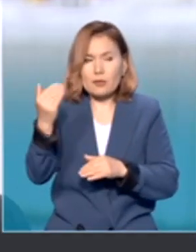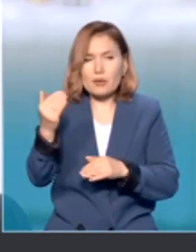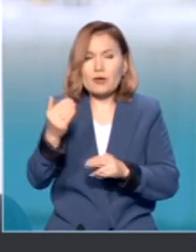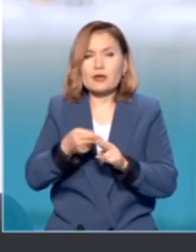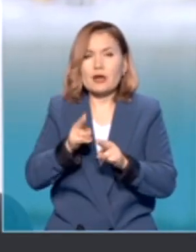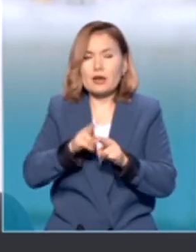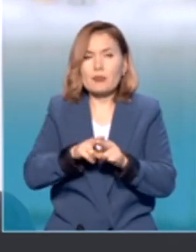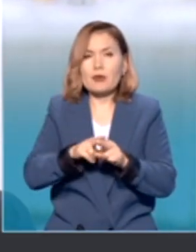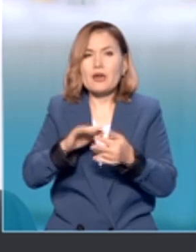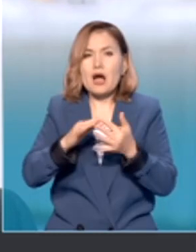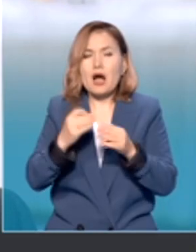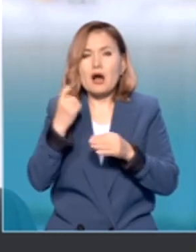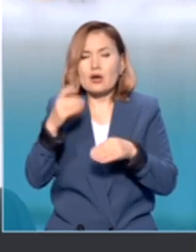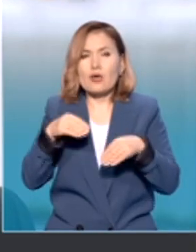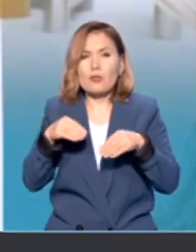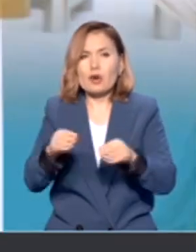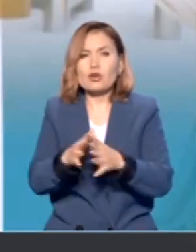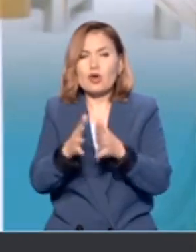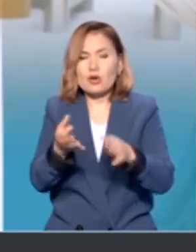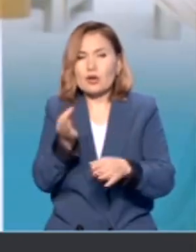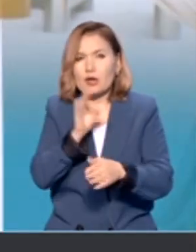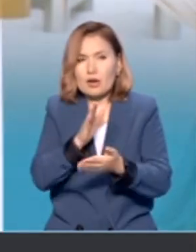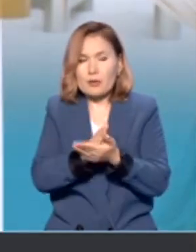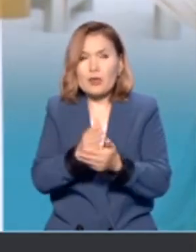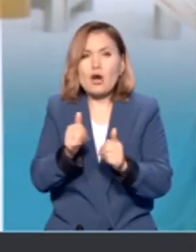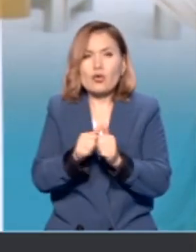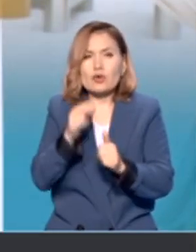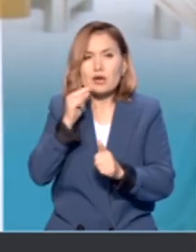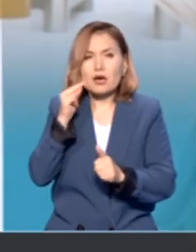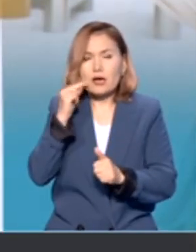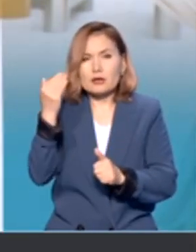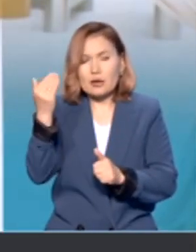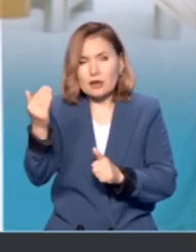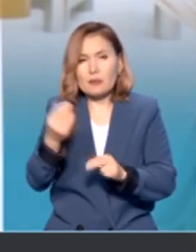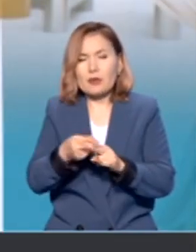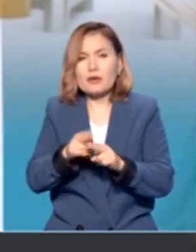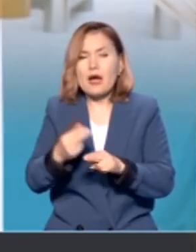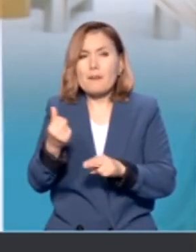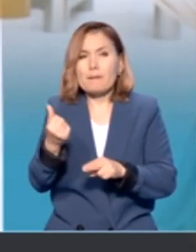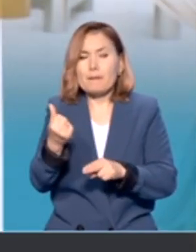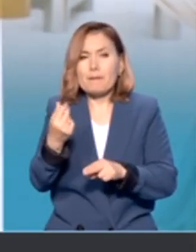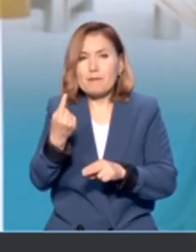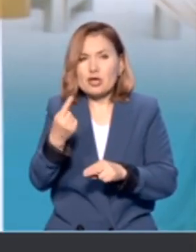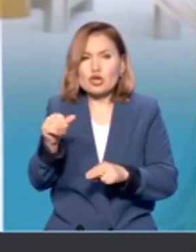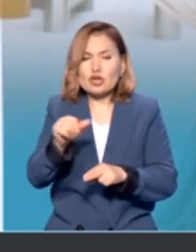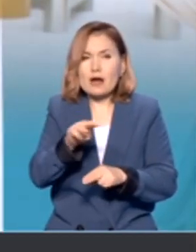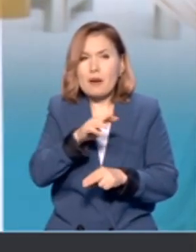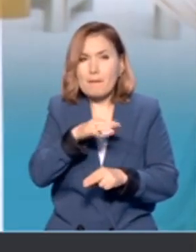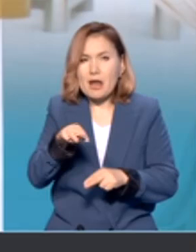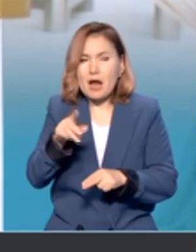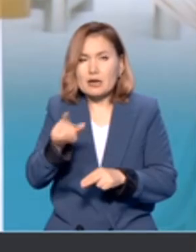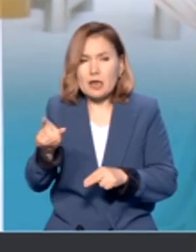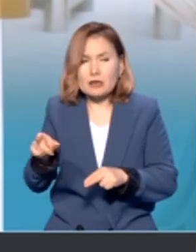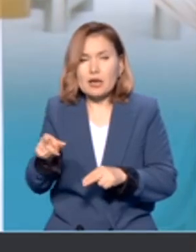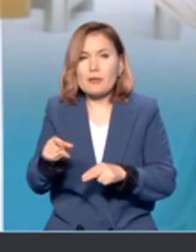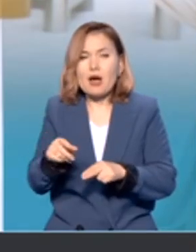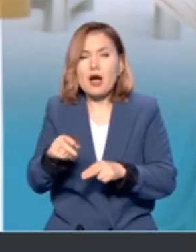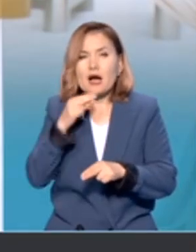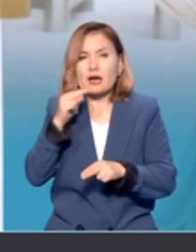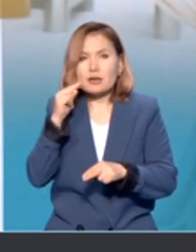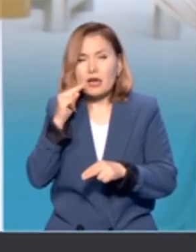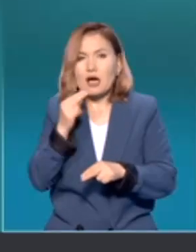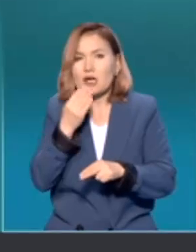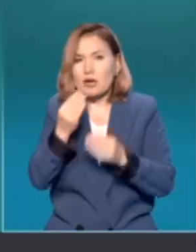агро өнеркәсібінде мүмкіндіктеріміз өте көп. Көрсетіп тұрған Қытайда 1,5 миллиард халқы бар. Сатып өткізу өте оңай, экспортқа